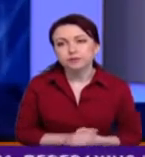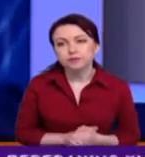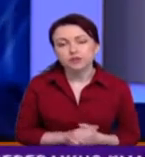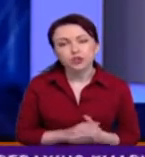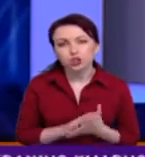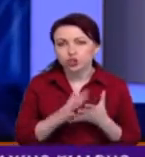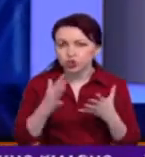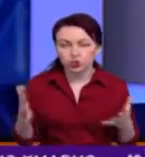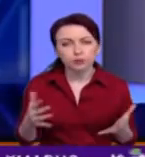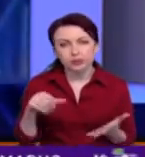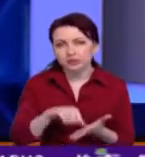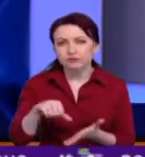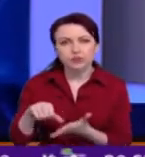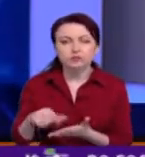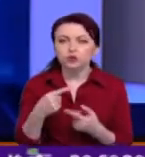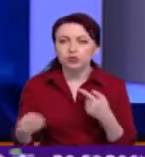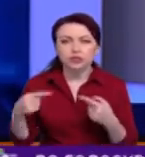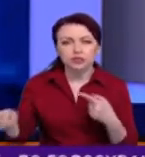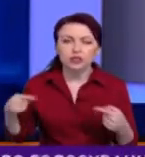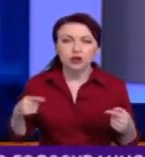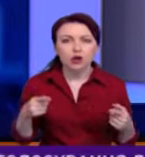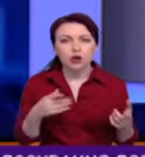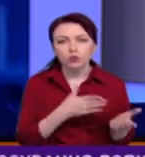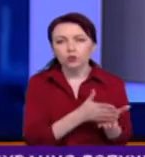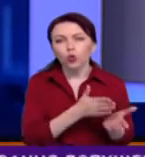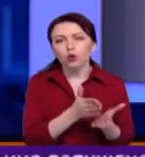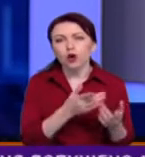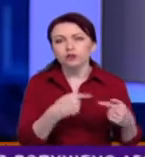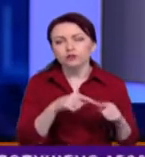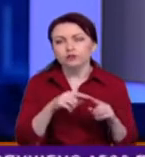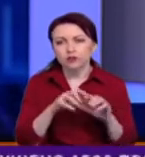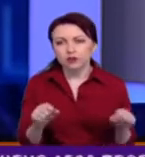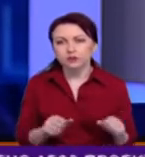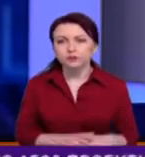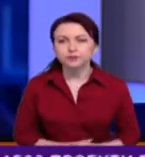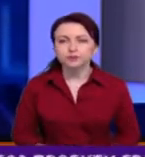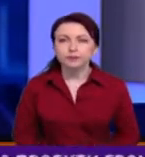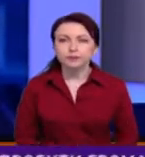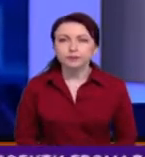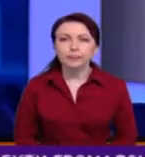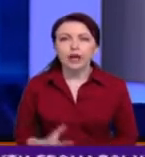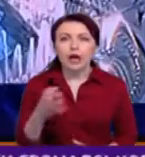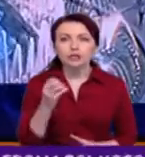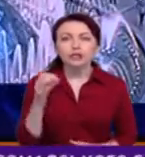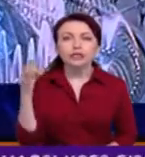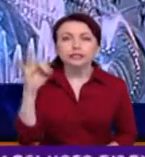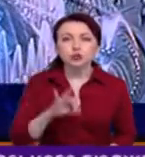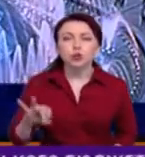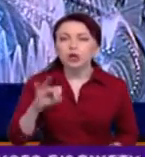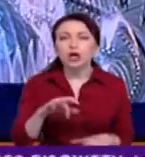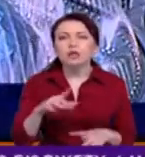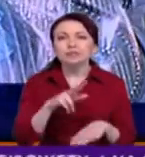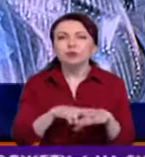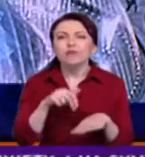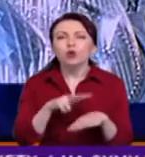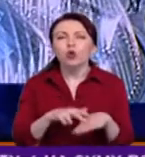Широке представництво від різних органів влади і визначено суто Конституцією. А от ще така історія з правоохоронцями,